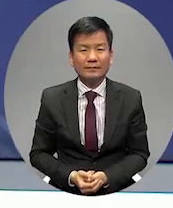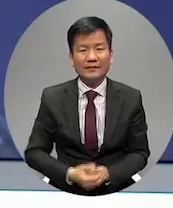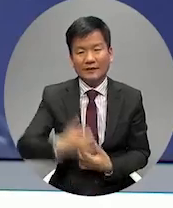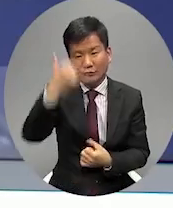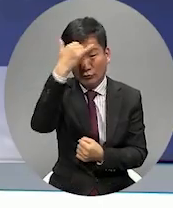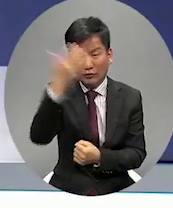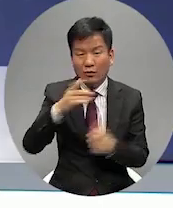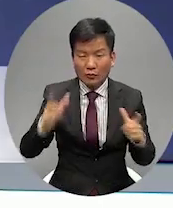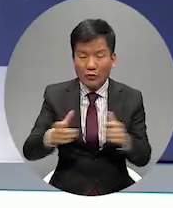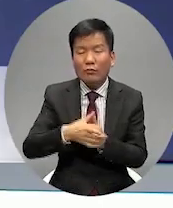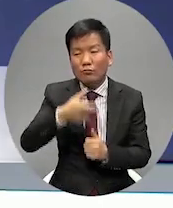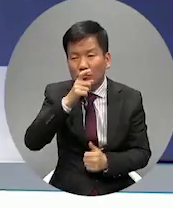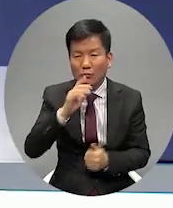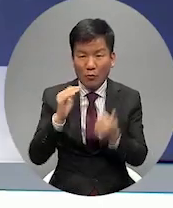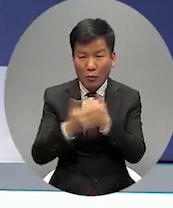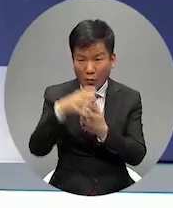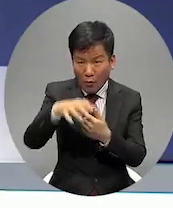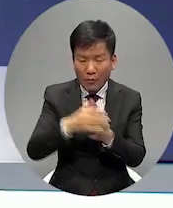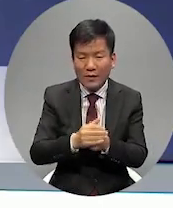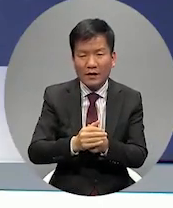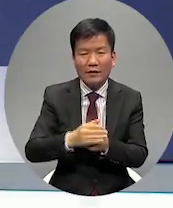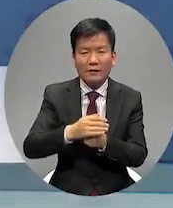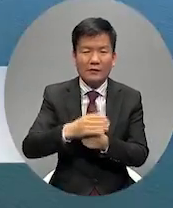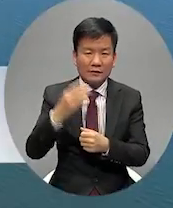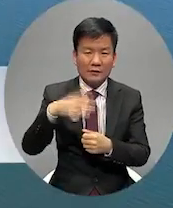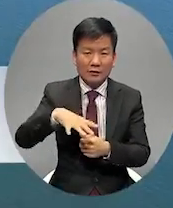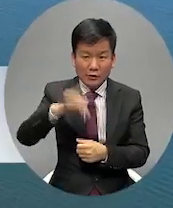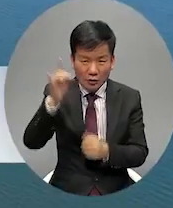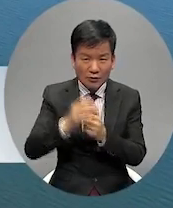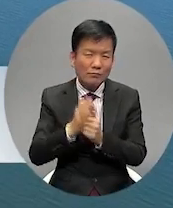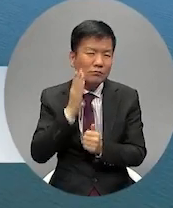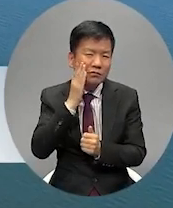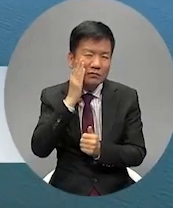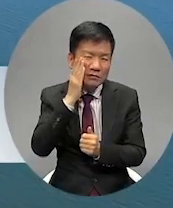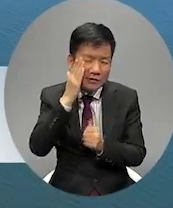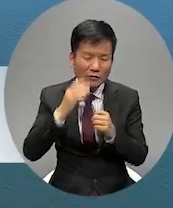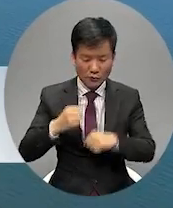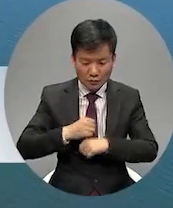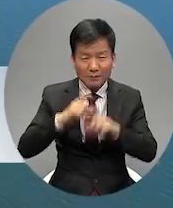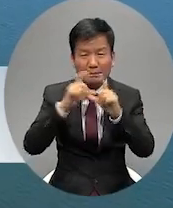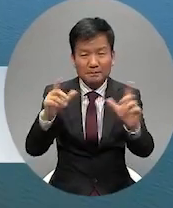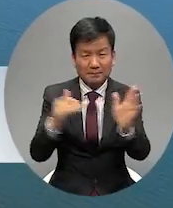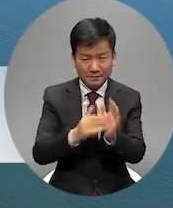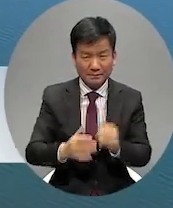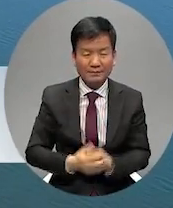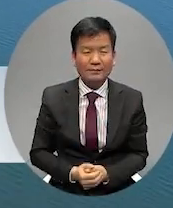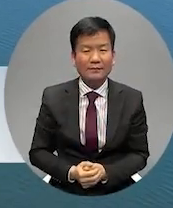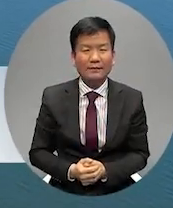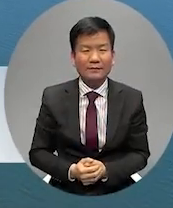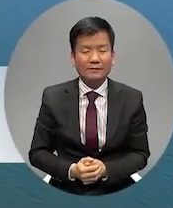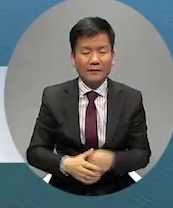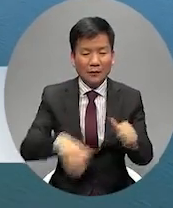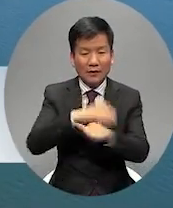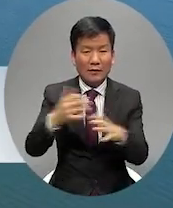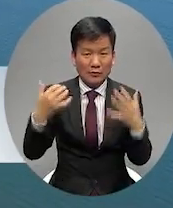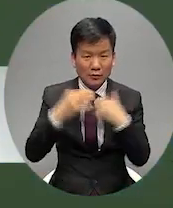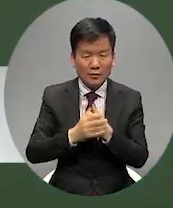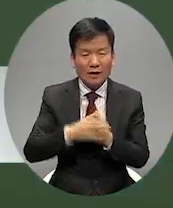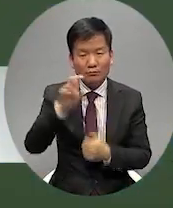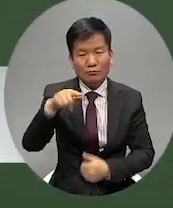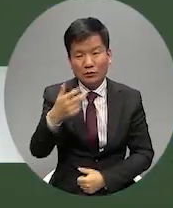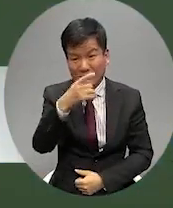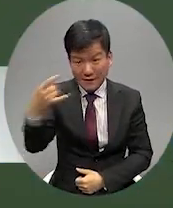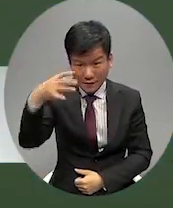충청권 식수원인 대청호에 올해 첫 조류 경보가 내려졌습니다 금강유역 환경청은 대청호 문의